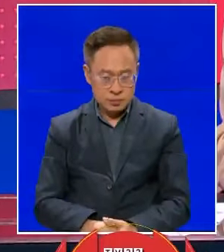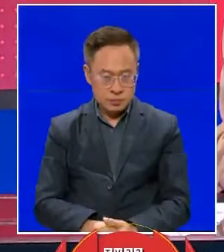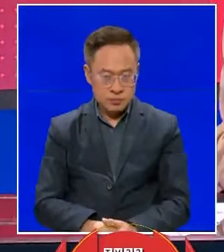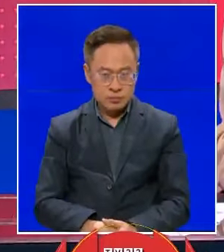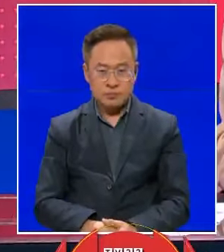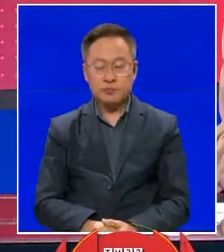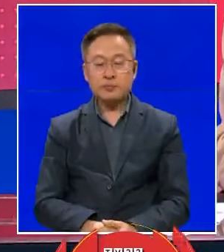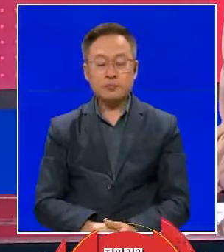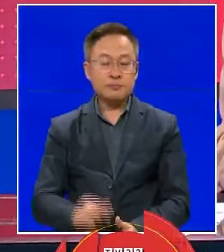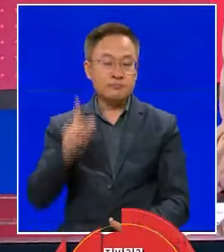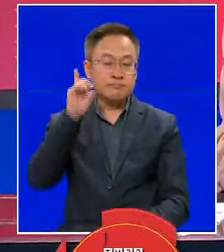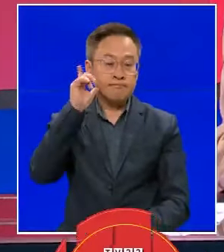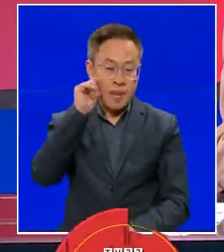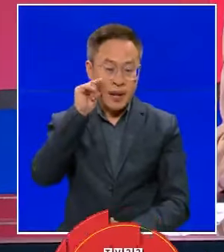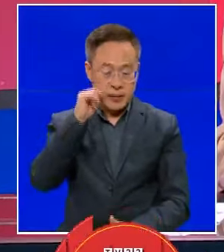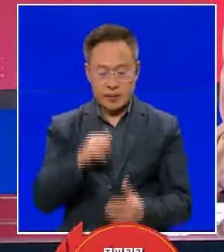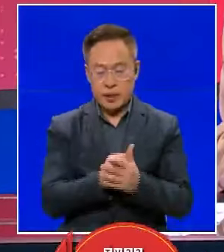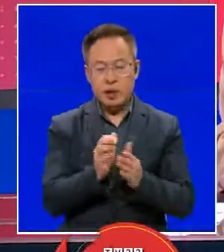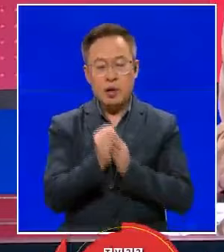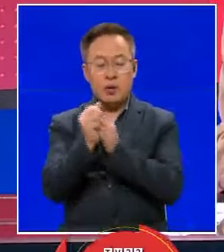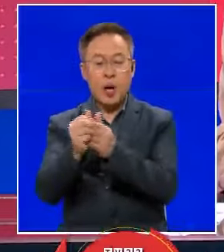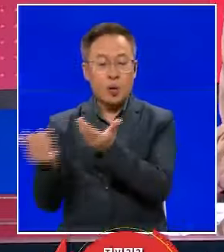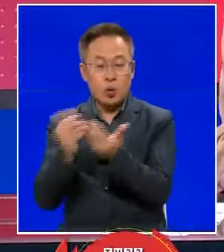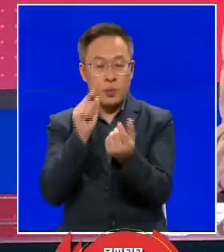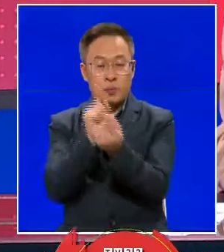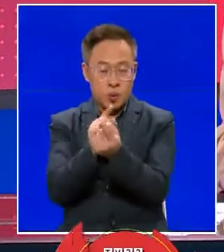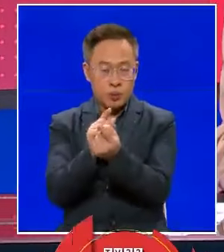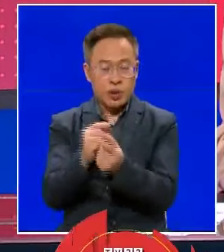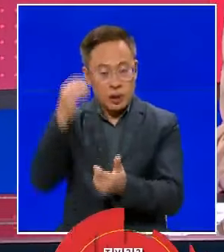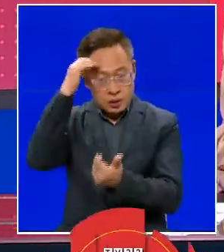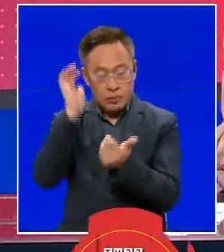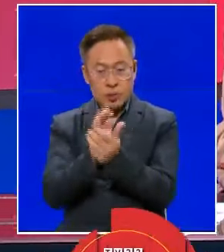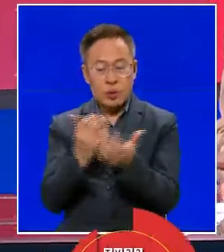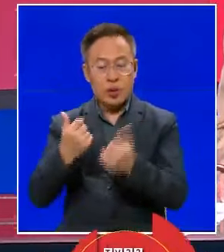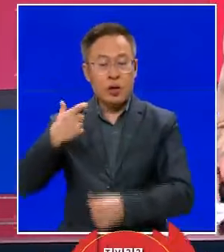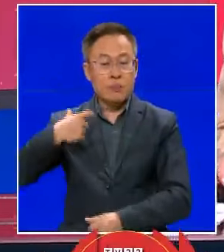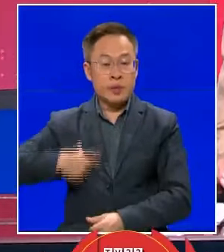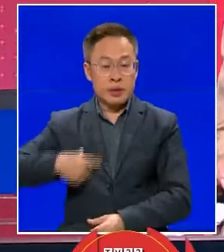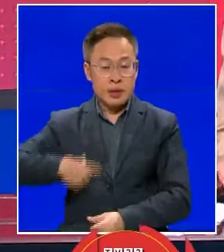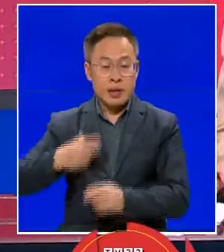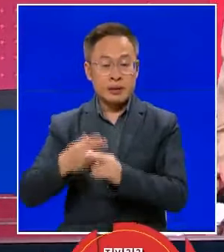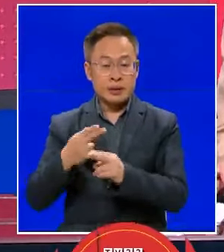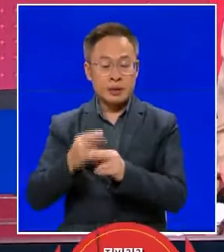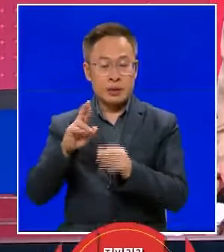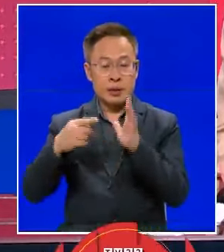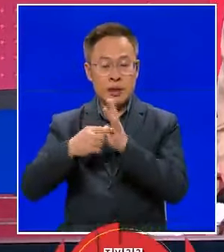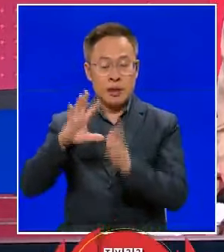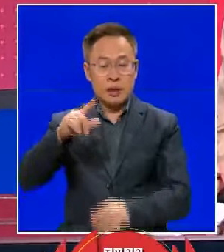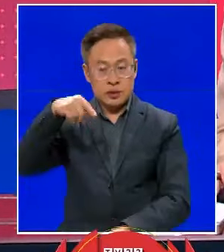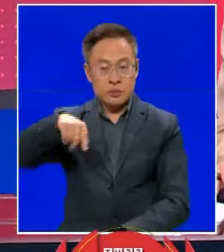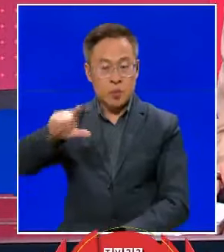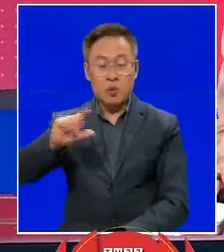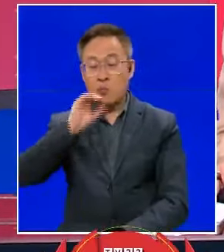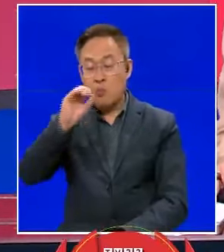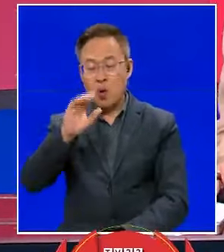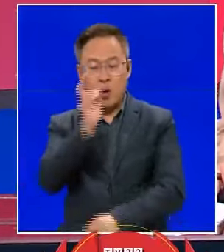ก็พาลูกนะไปให้ข้อมูลเพิ่มเติมแล้วทนายรัชพลก็บอกเดี๋ยวเขาจะให้ความช่วยเหลือด้วยนะตอนนี้บอกมันน่าจะเข้าข่ายความผิดอยู่5ข้อห